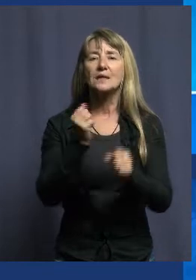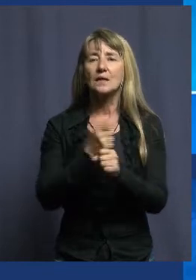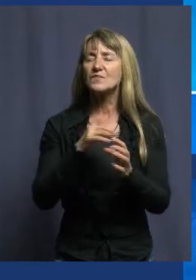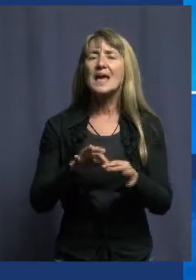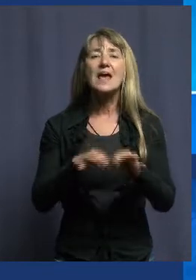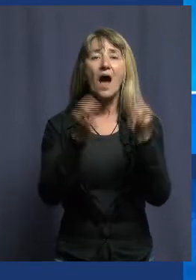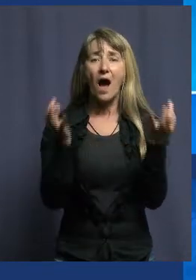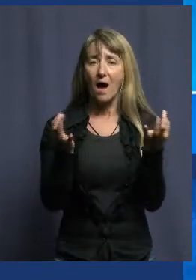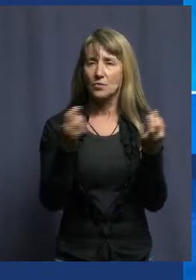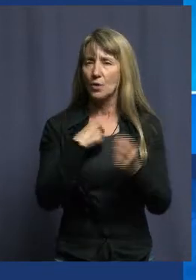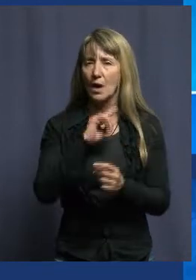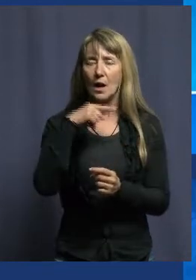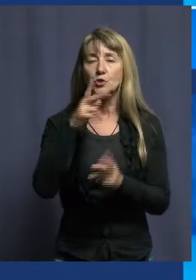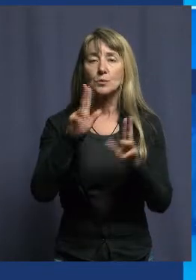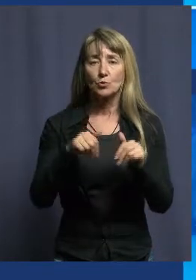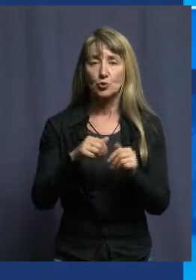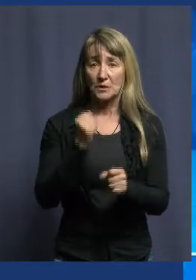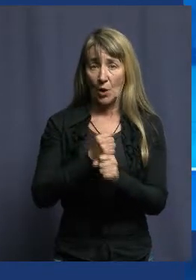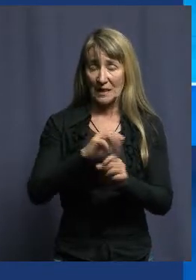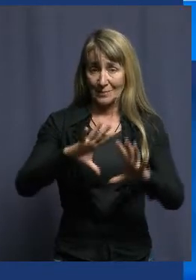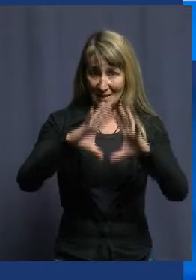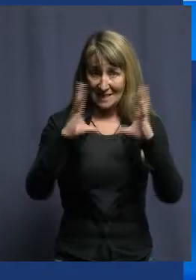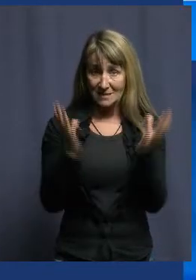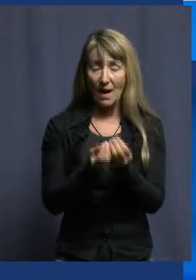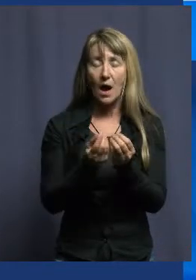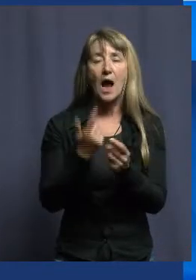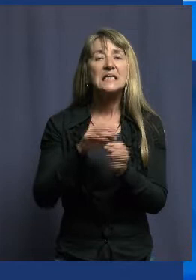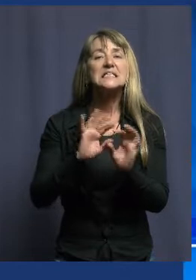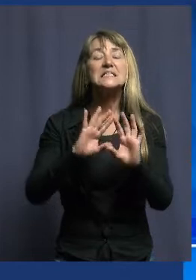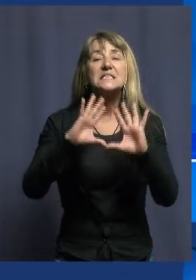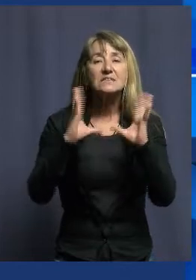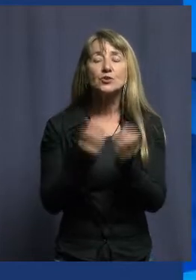javno. Ja ne kažem da možemo da ih odradimo sve, ali svi će